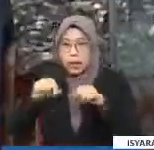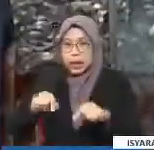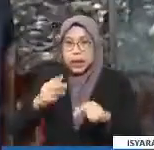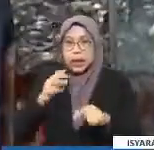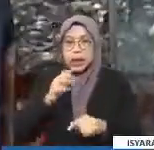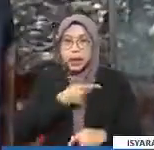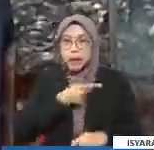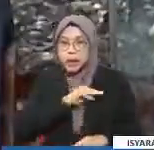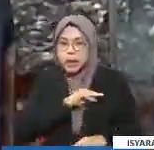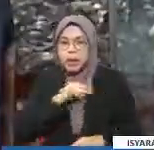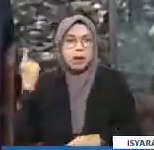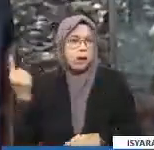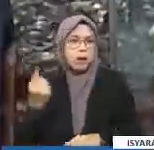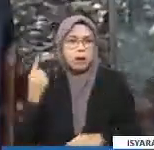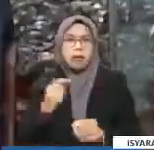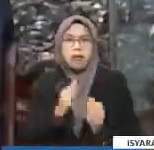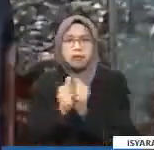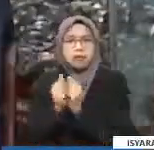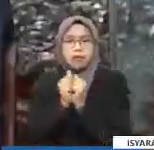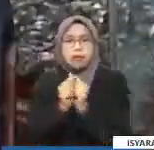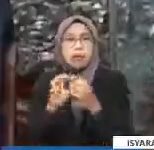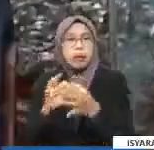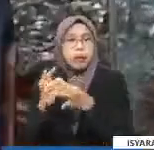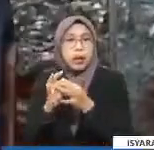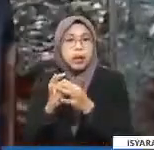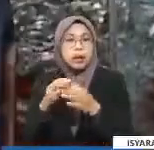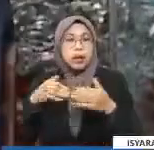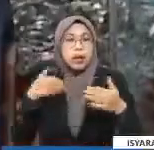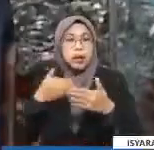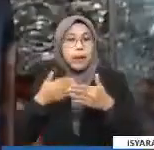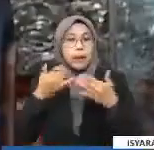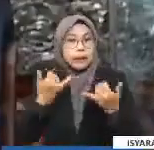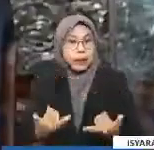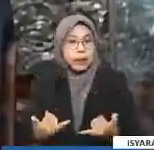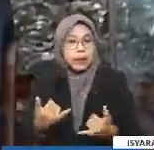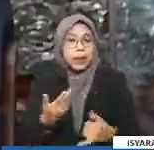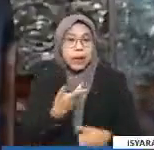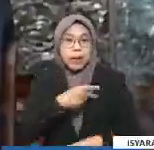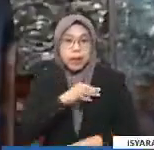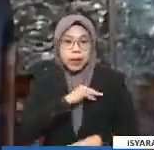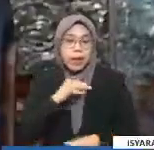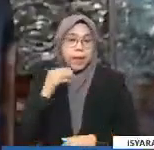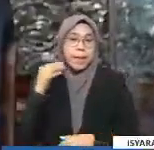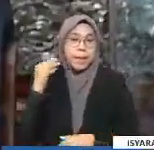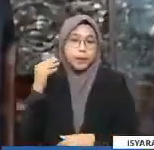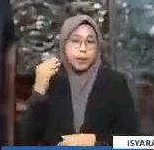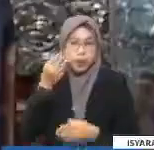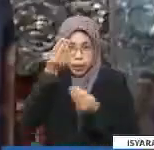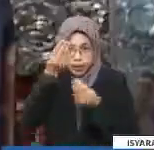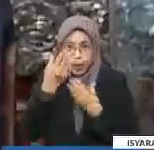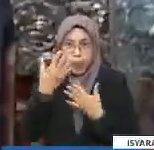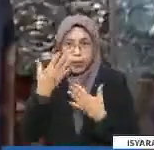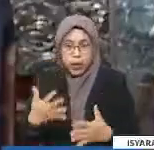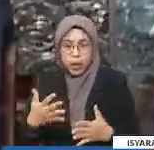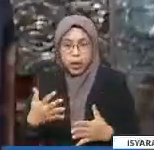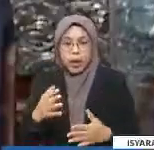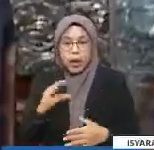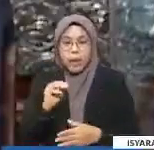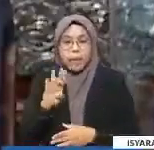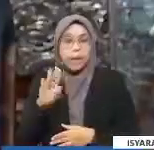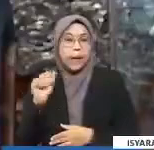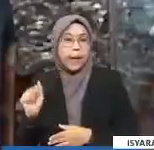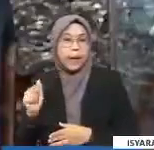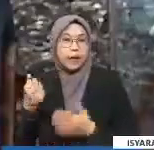NSP sentiasa bekerjasama, kerja rapat. Sehingga kini KPD NSP kami telah dimaklumkan MDA